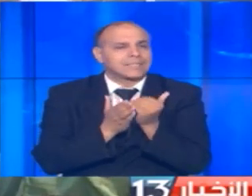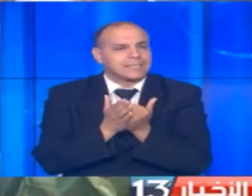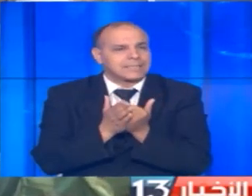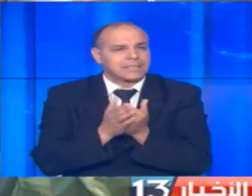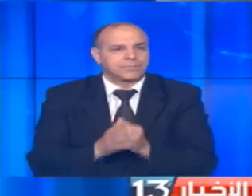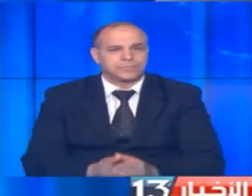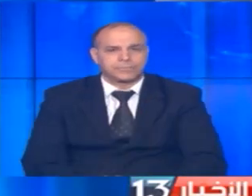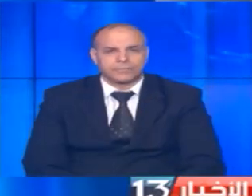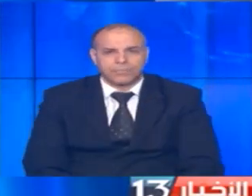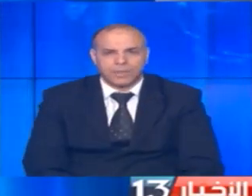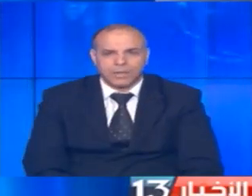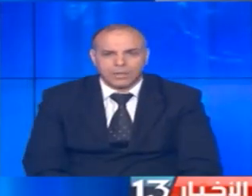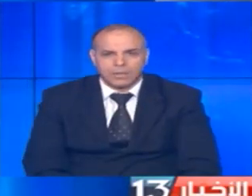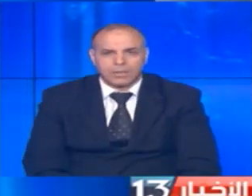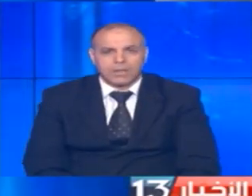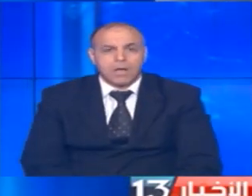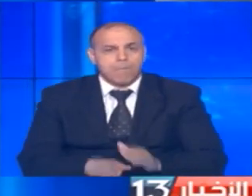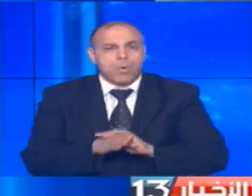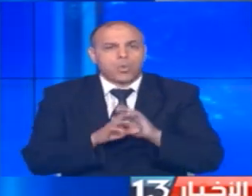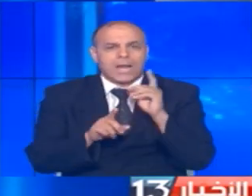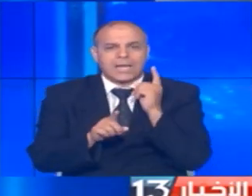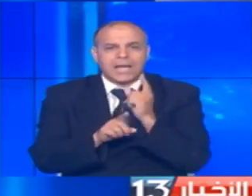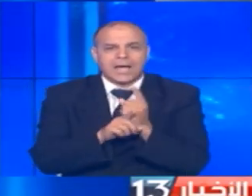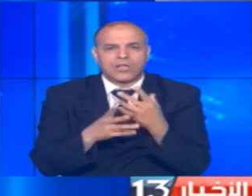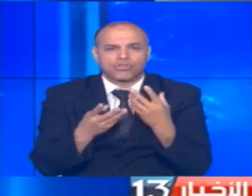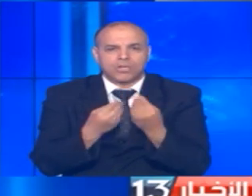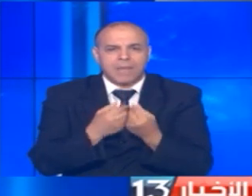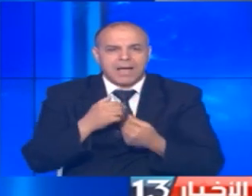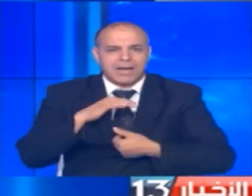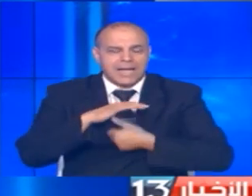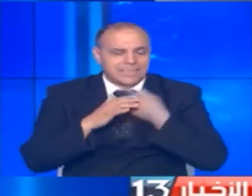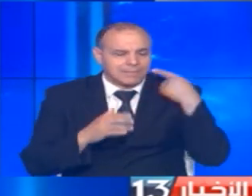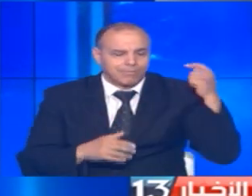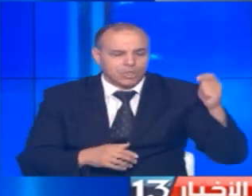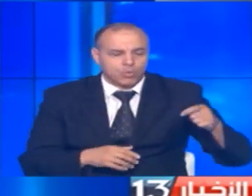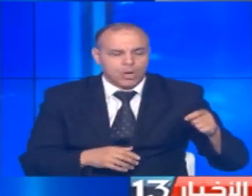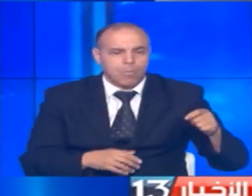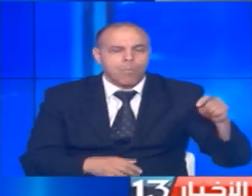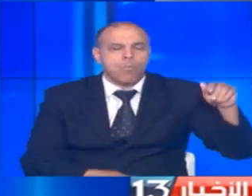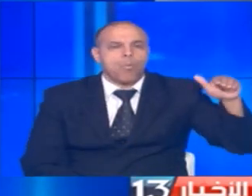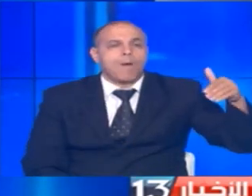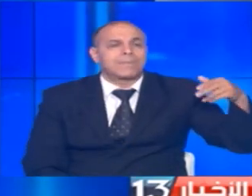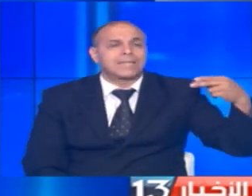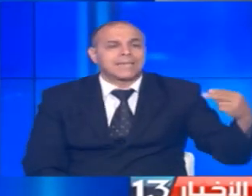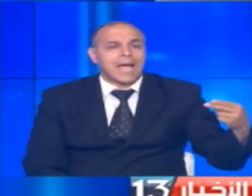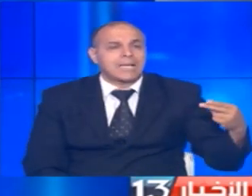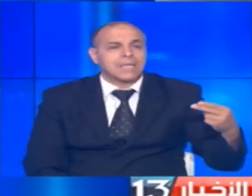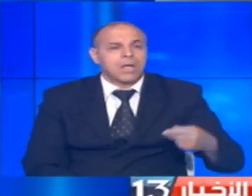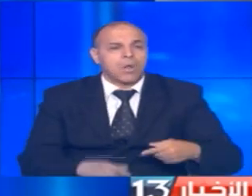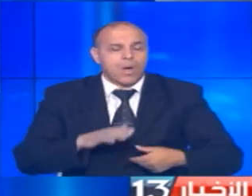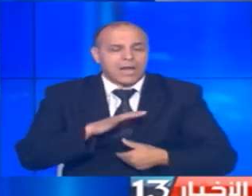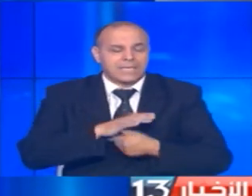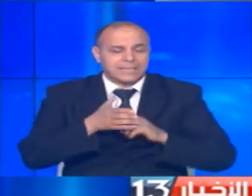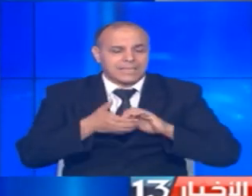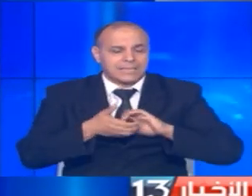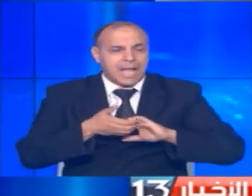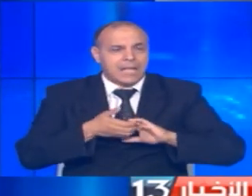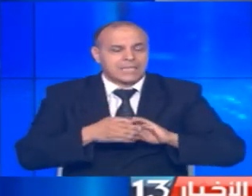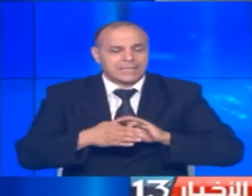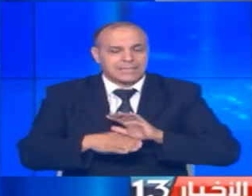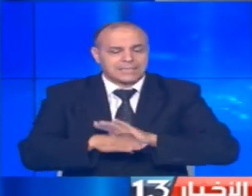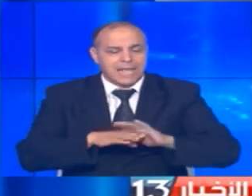عده. تناول اللقاء الذي جمع رئيس مجلس نواب الشعب محمد الناصر برئيس الاتحاد التونسي